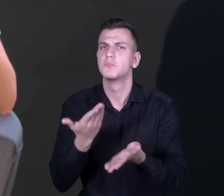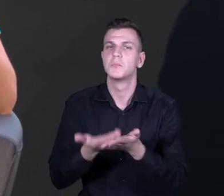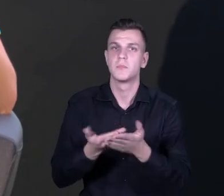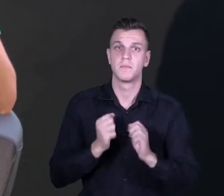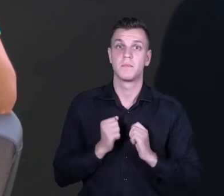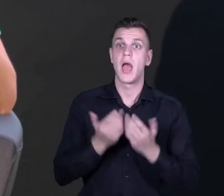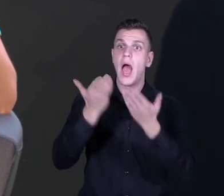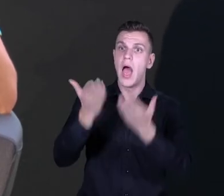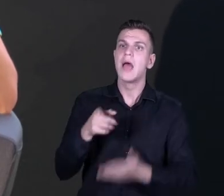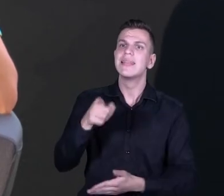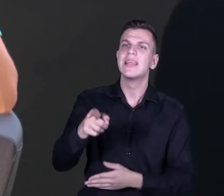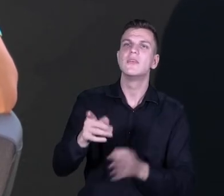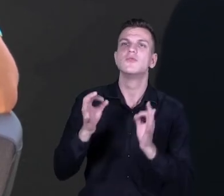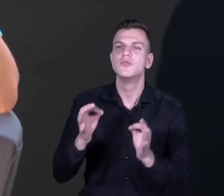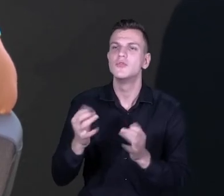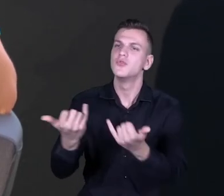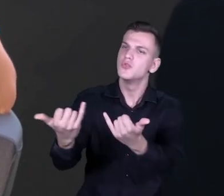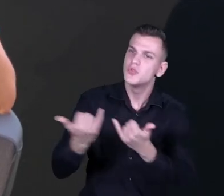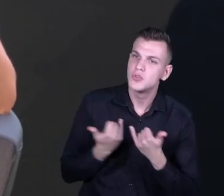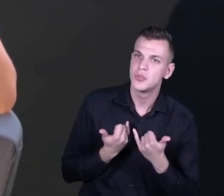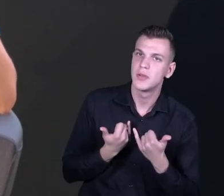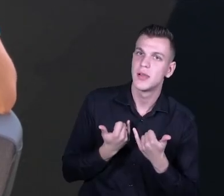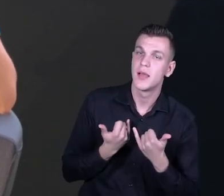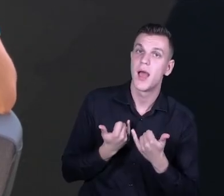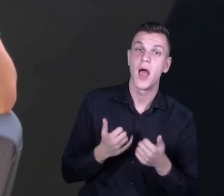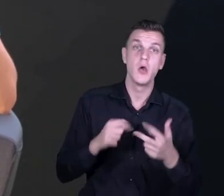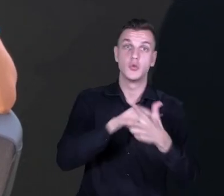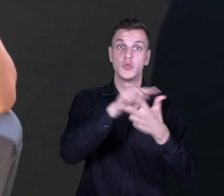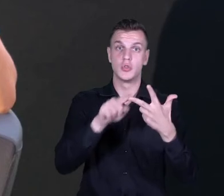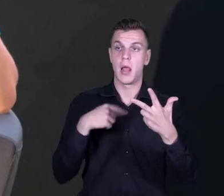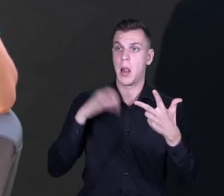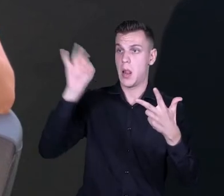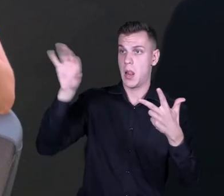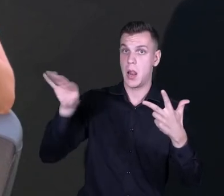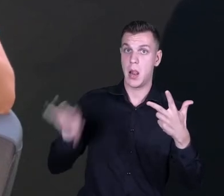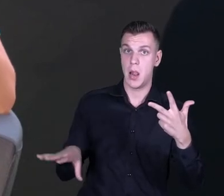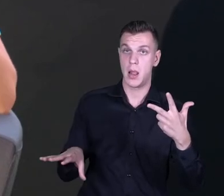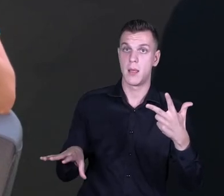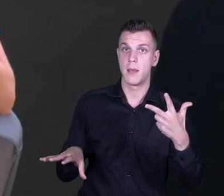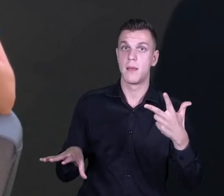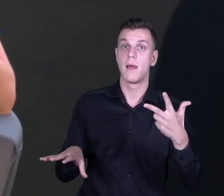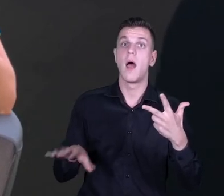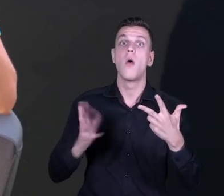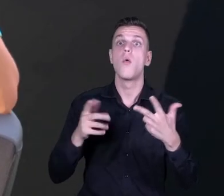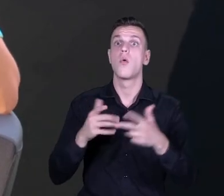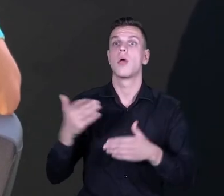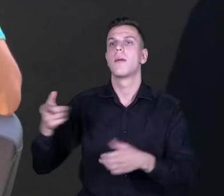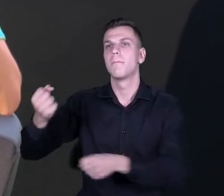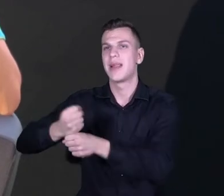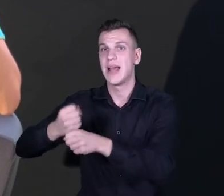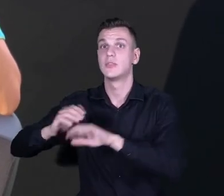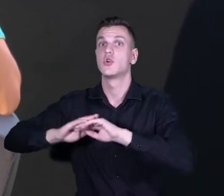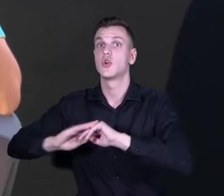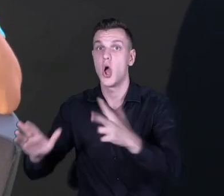moje uczennice, moi uczniowie początkowo te trzy zdania wykorzystywali, by na koniec pracy w parze lub w grupie